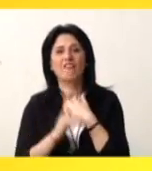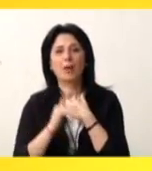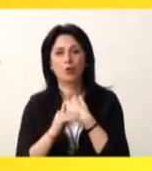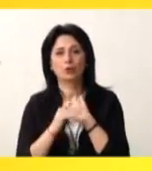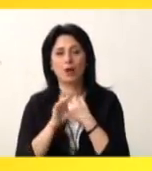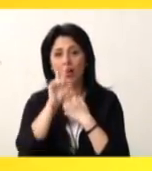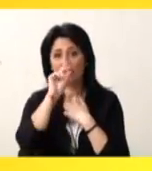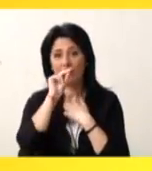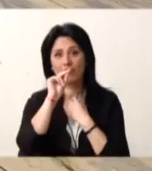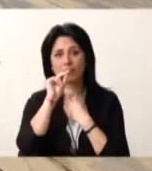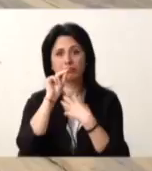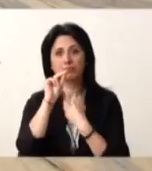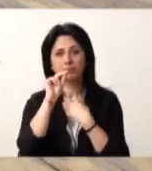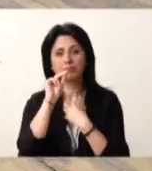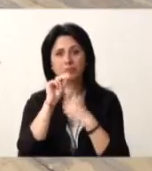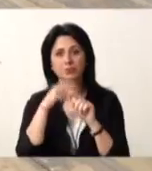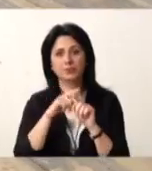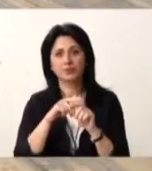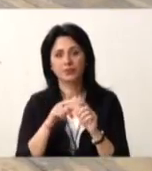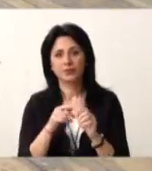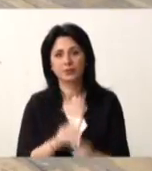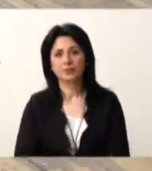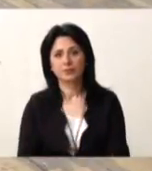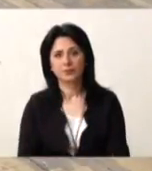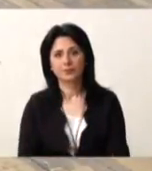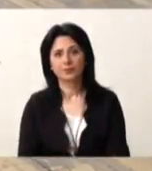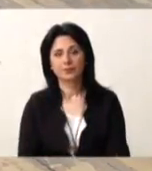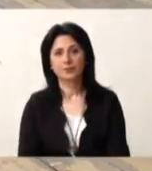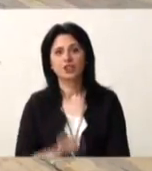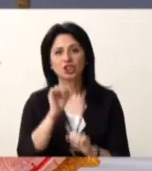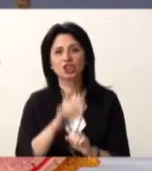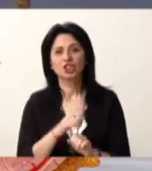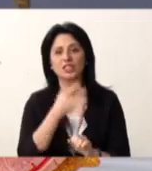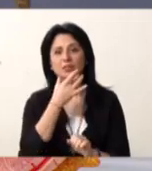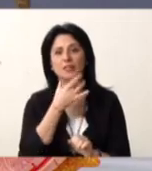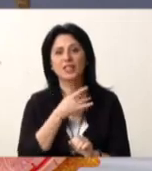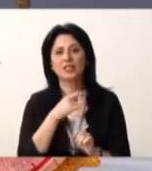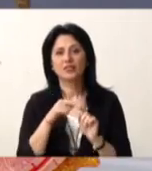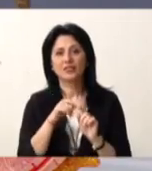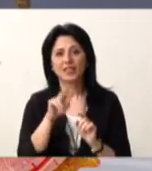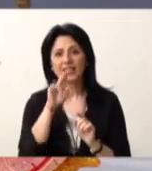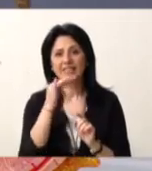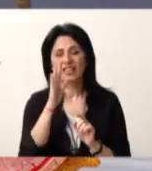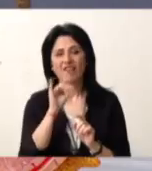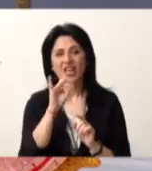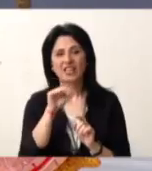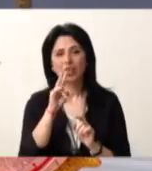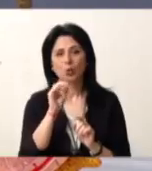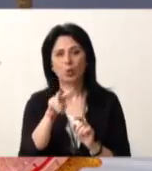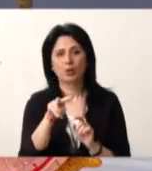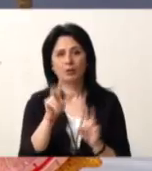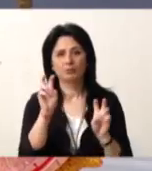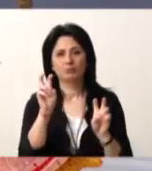სტილის. ფარისებრი გამოკვლეულია და ფარისებრთან დაკავშირებული პრობლემა ეს არის. აი, შეიძლება იყოს კისრის მენდამო საყლაპავის დივერტიკული, არ არის გამორიცული და